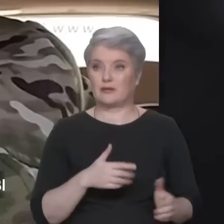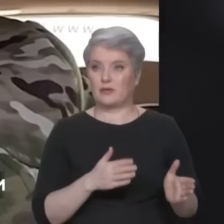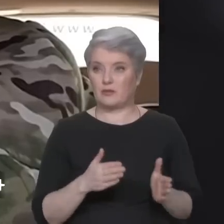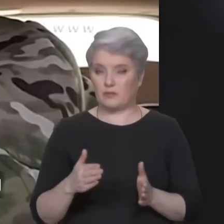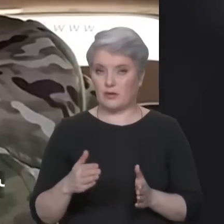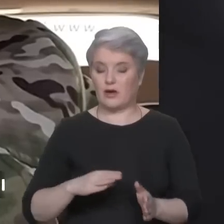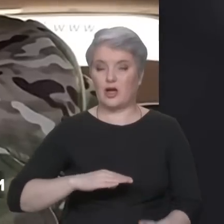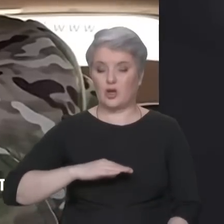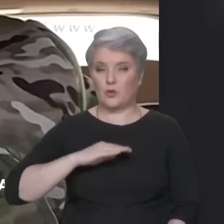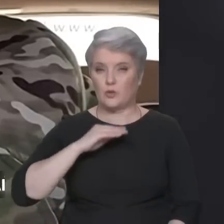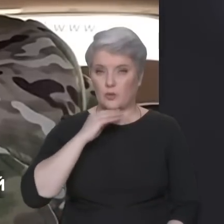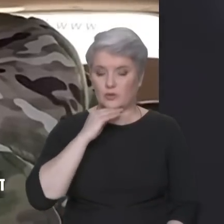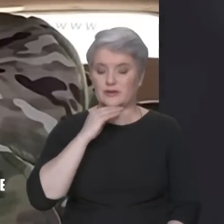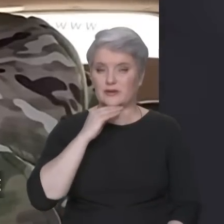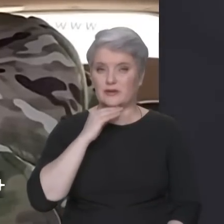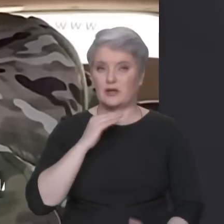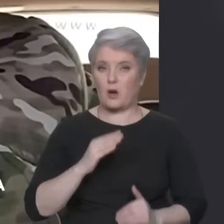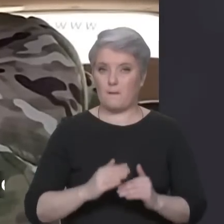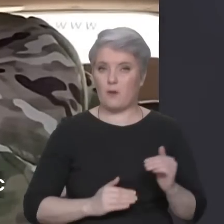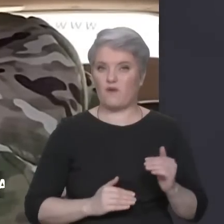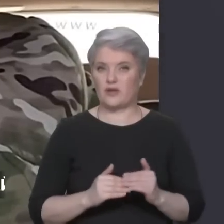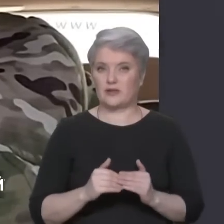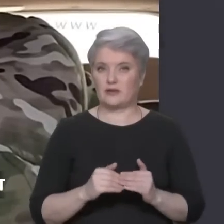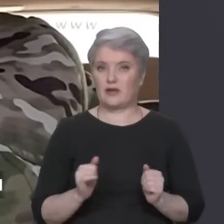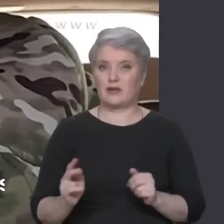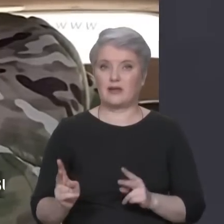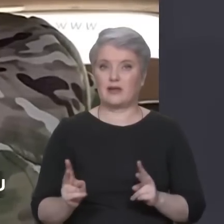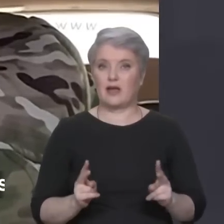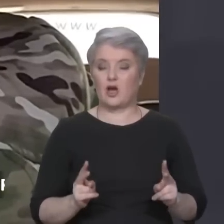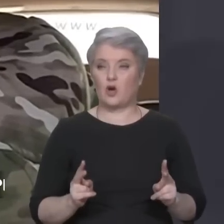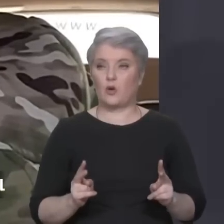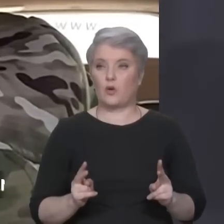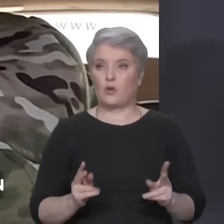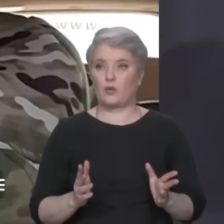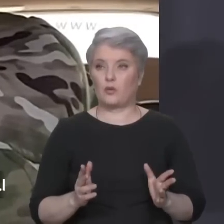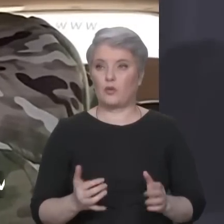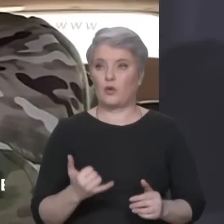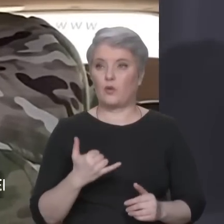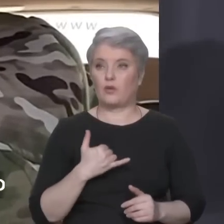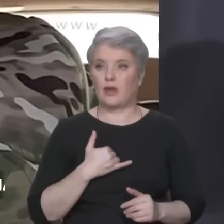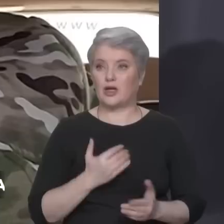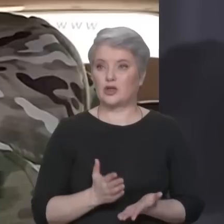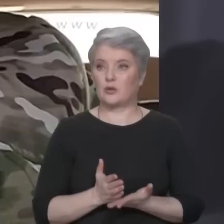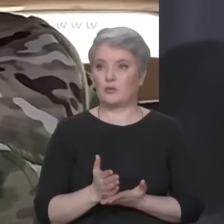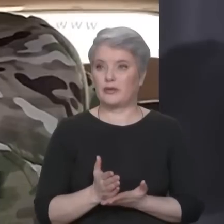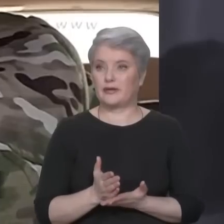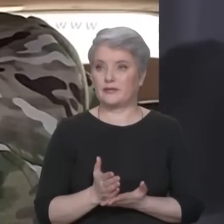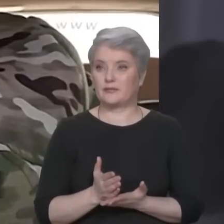поводять, досить професійно, і ніякого, знаєте, у наш бік